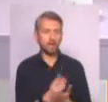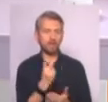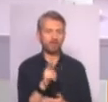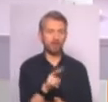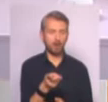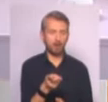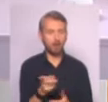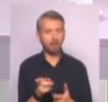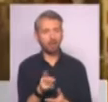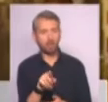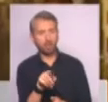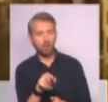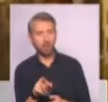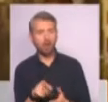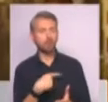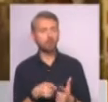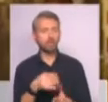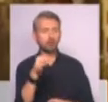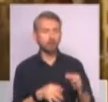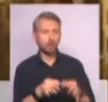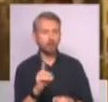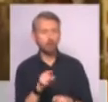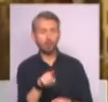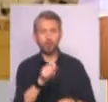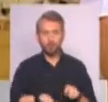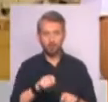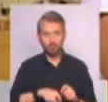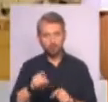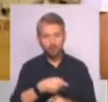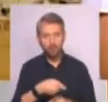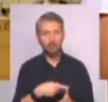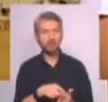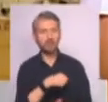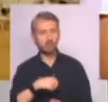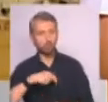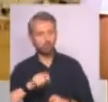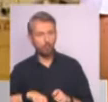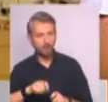Чи судитись за те, щоб вони повірили лічильник, з одного боку, чи самим його повірити,